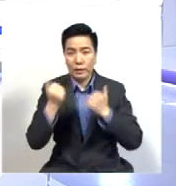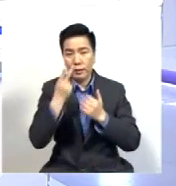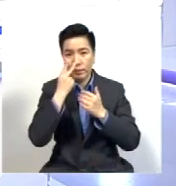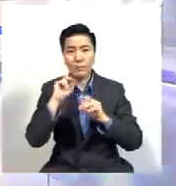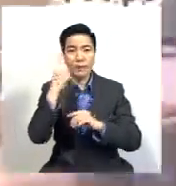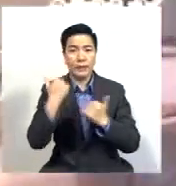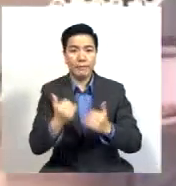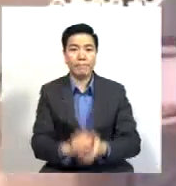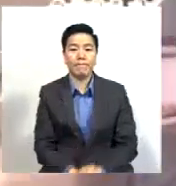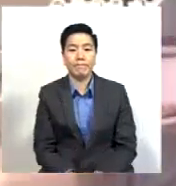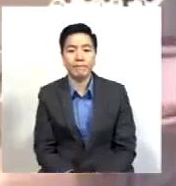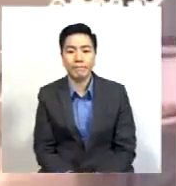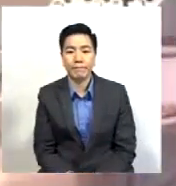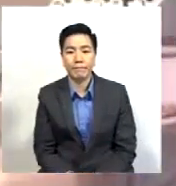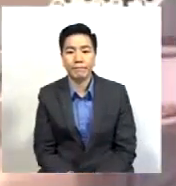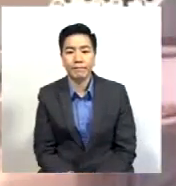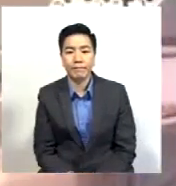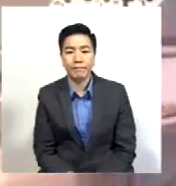อีกครั้งนึงครับ